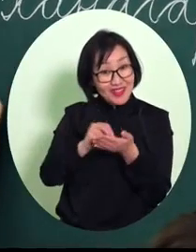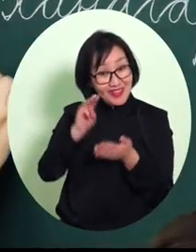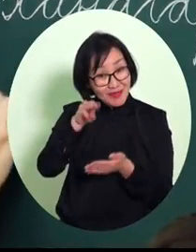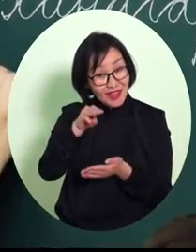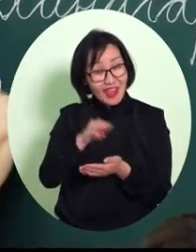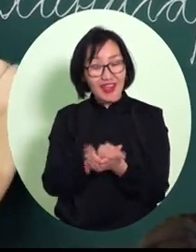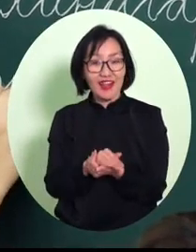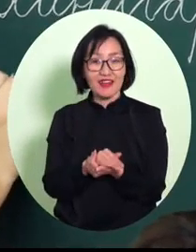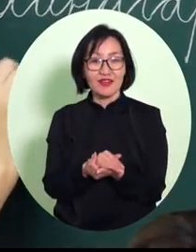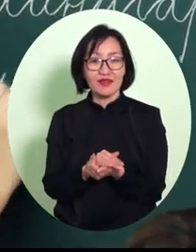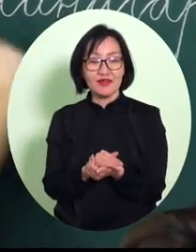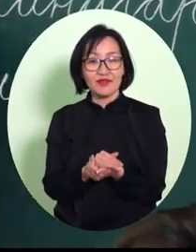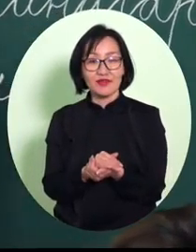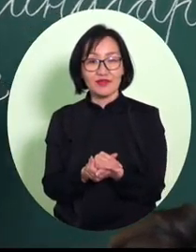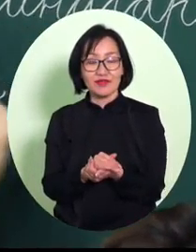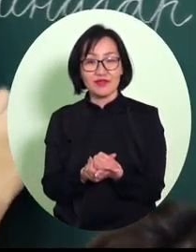байгаа.